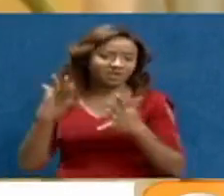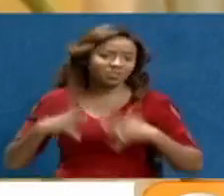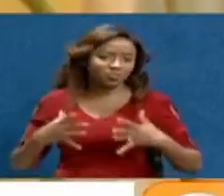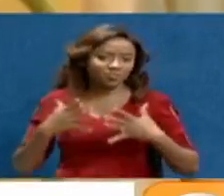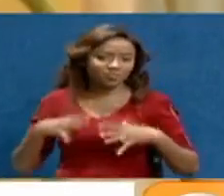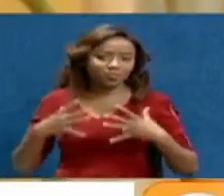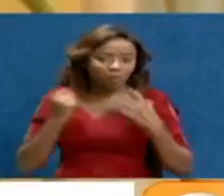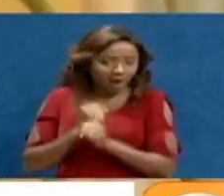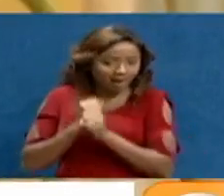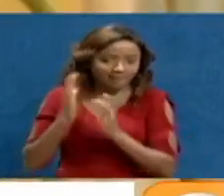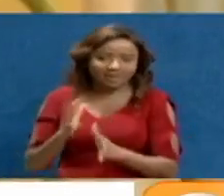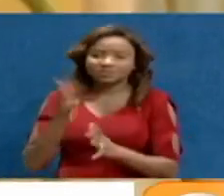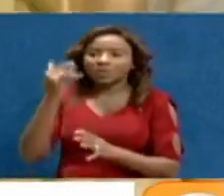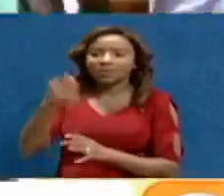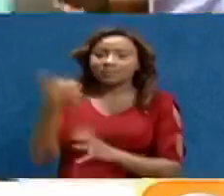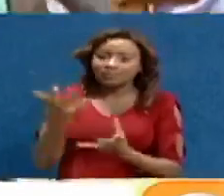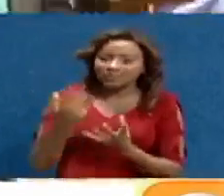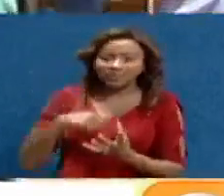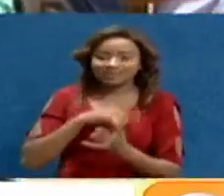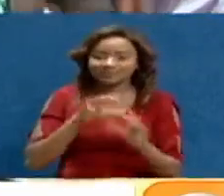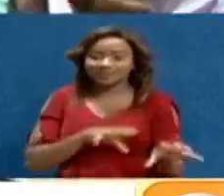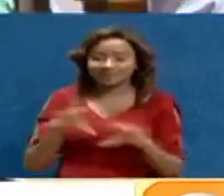asaidie sisi? Sisi tumeumia sana.